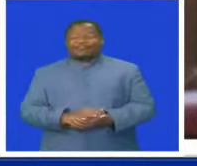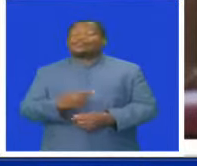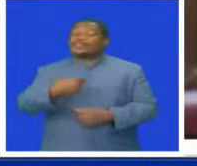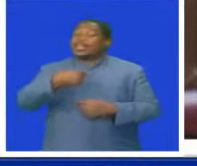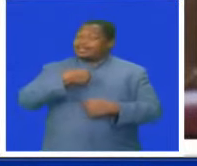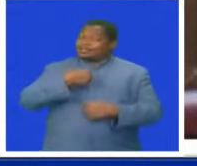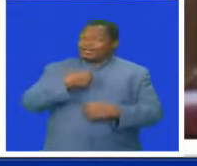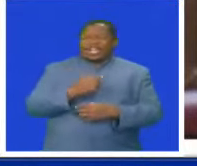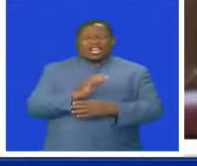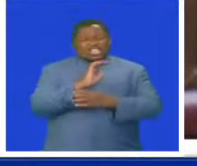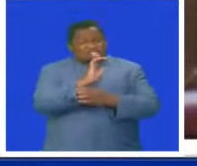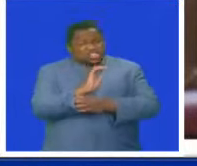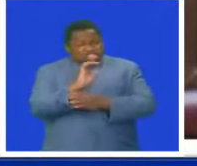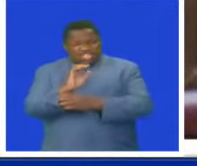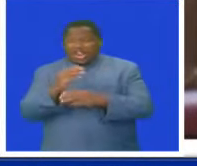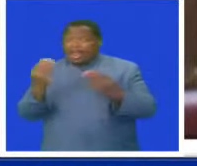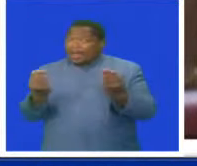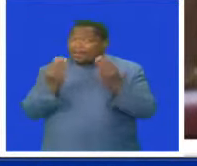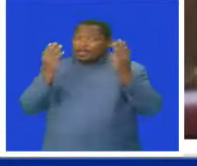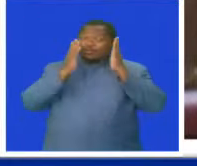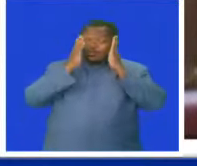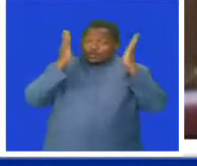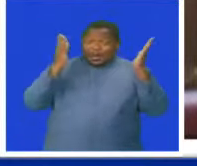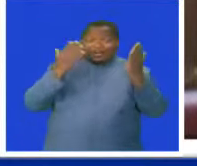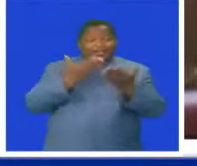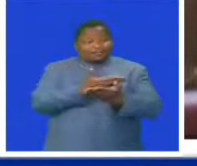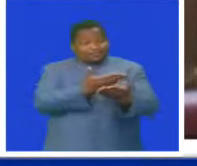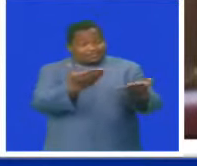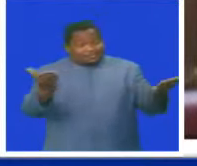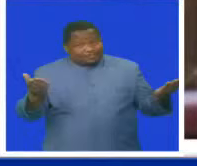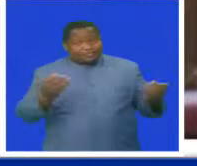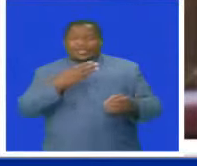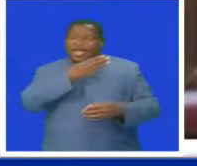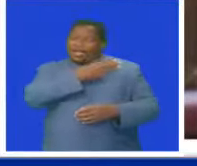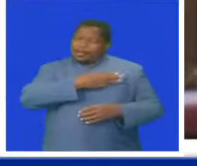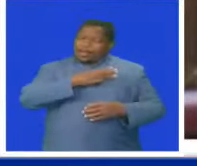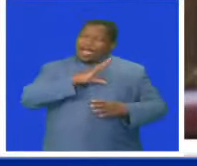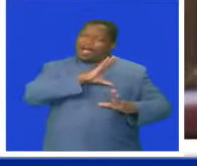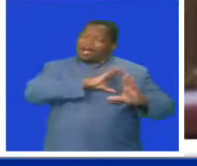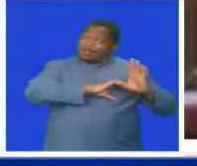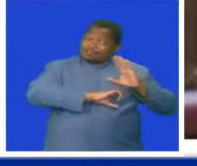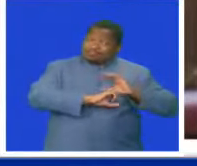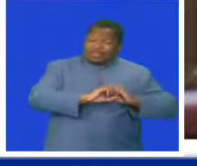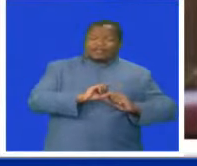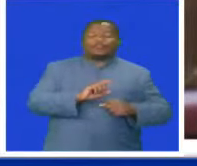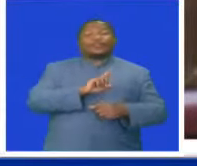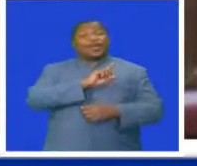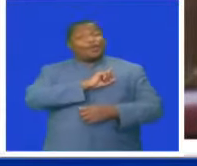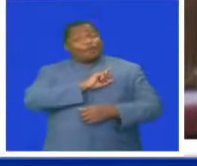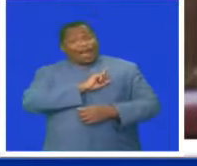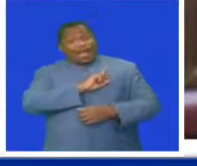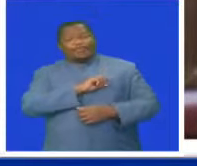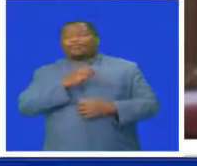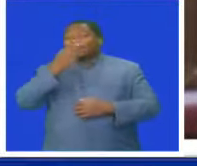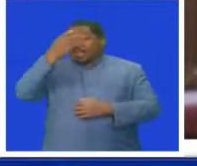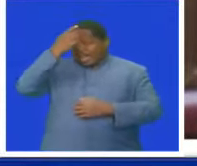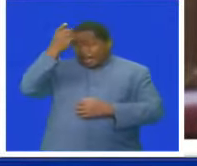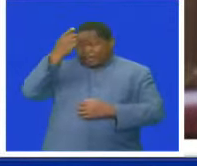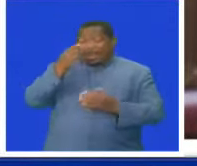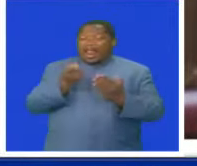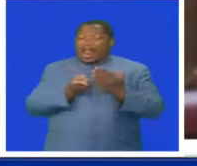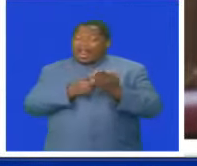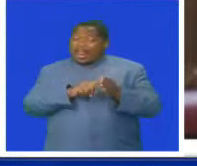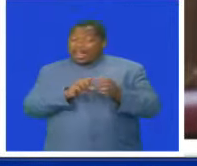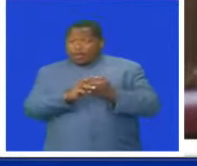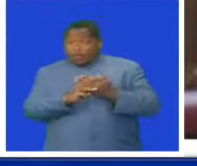siyiministry. Kwendekile ukuthi last week sitikhokhele tincwadi tema-award letters taya ema-universities nasema-colleges. Kukhona abantwana